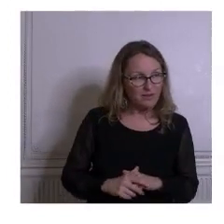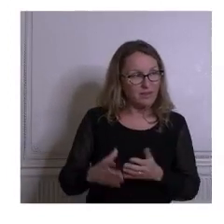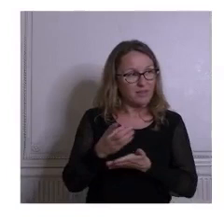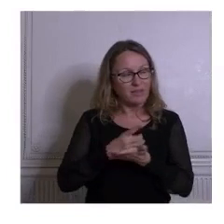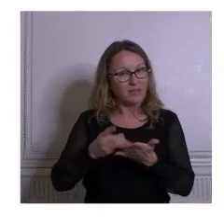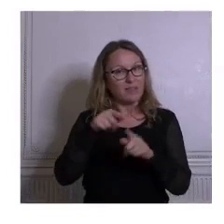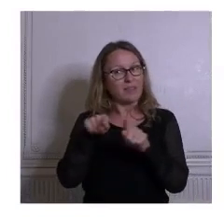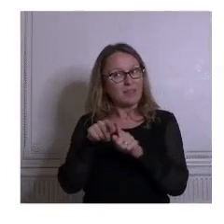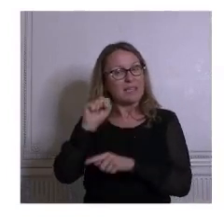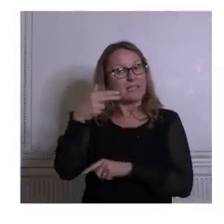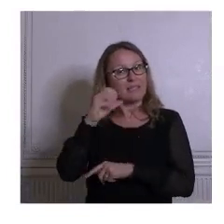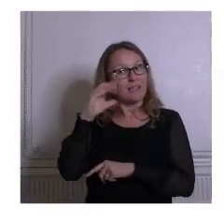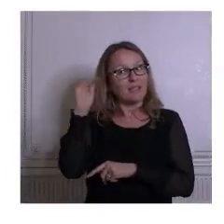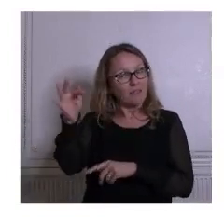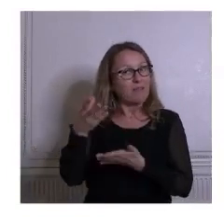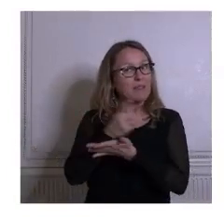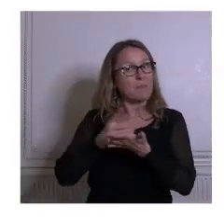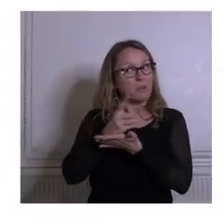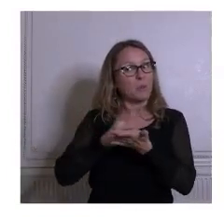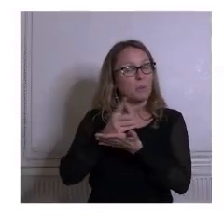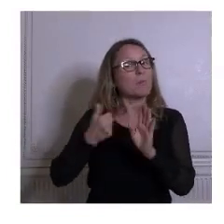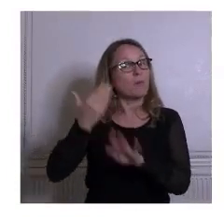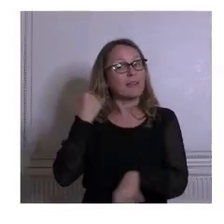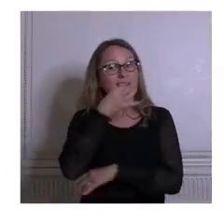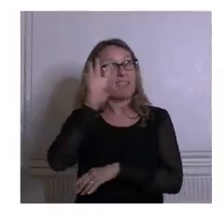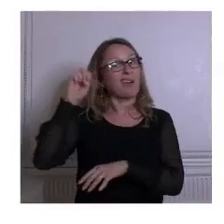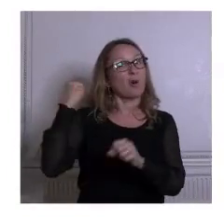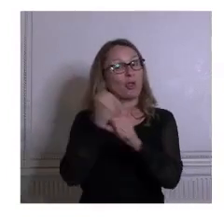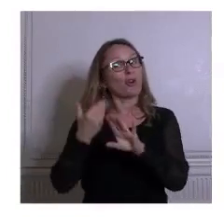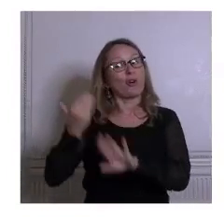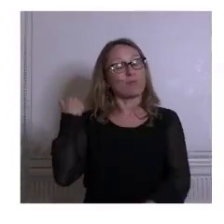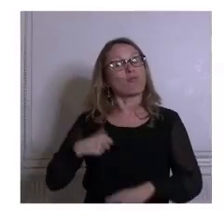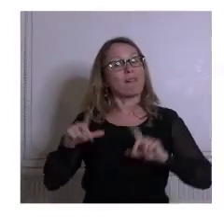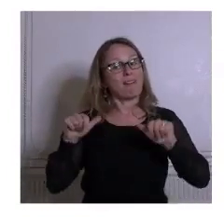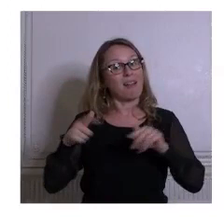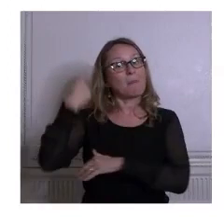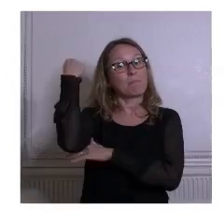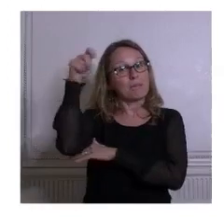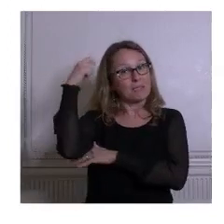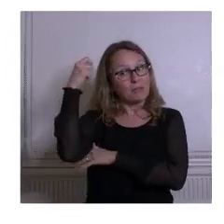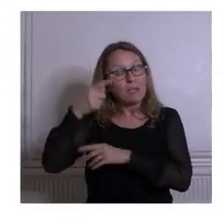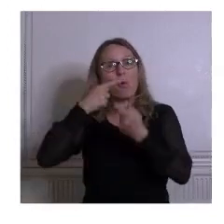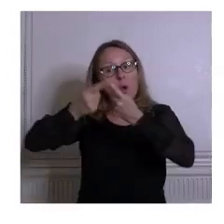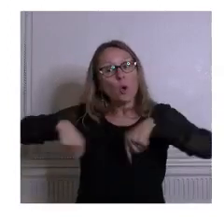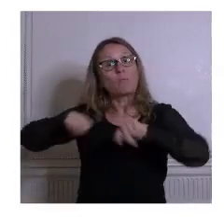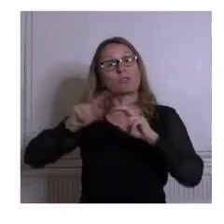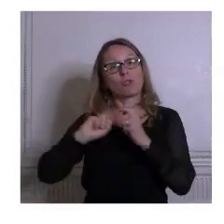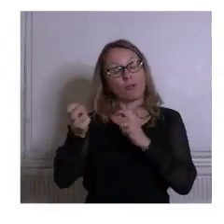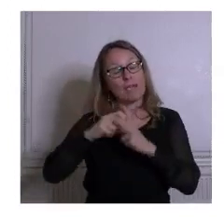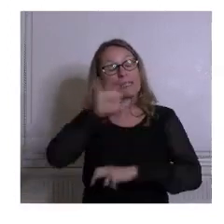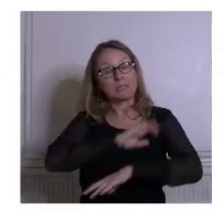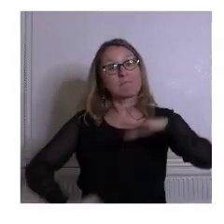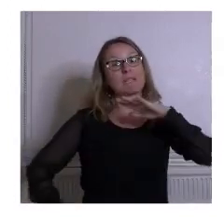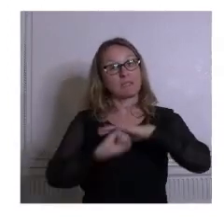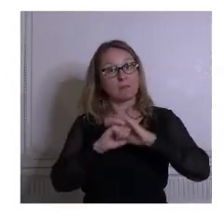RFF, et j'avoue que là, les propositions et le directeur régional de RFF avaient été francs. Du